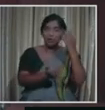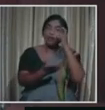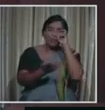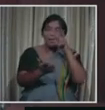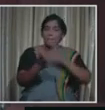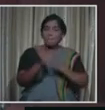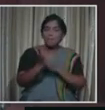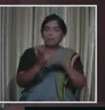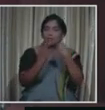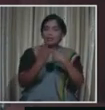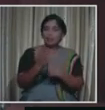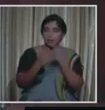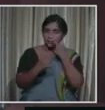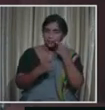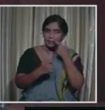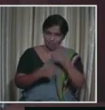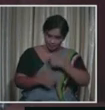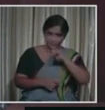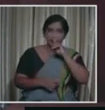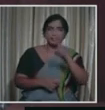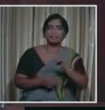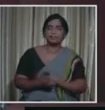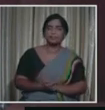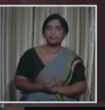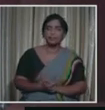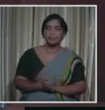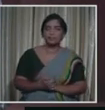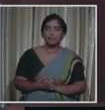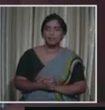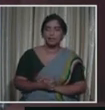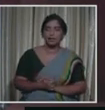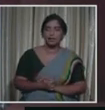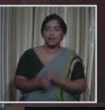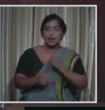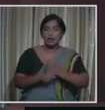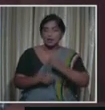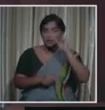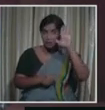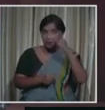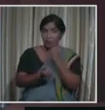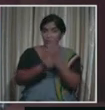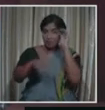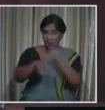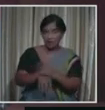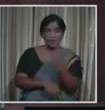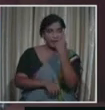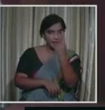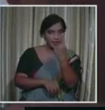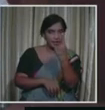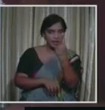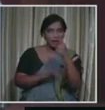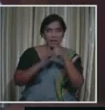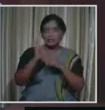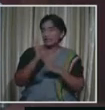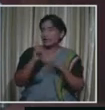samajikan samajikan. Mama kian nama. Gampah. Gampah ekkene attadan kotaran tiyena ekkene gampah jayipa samajikayak